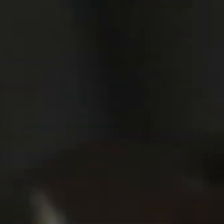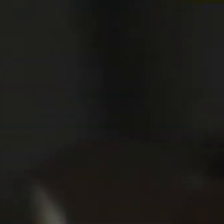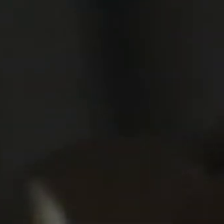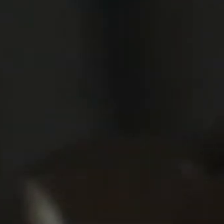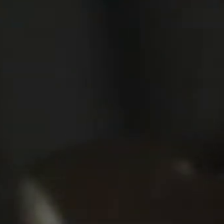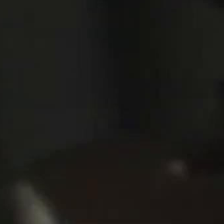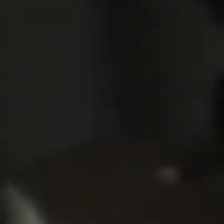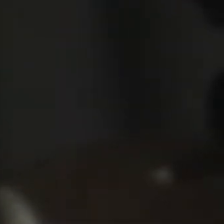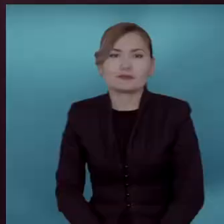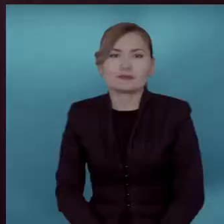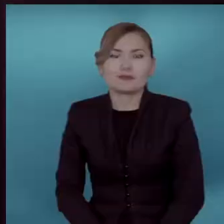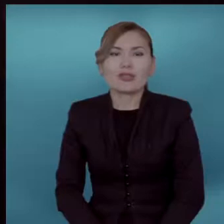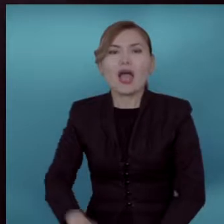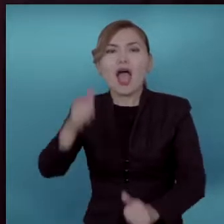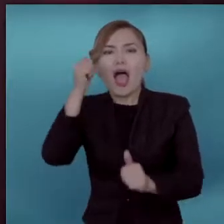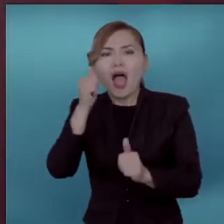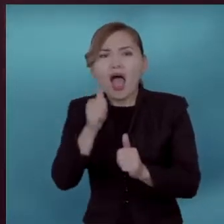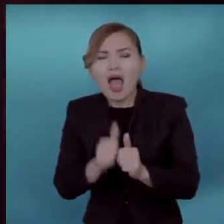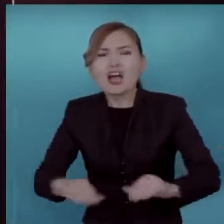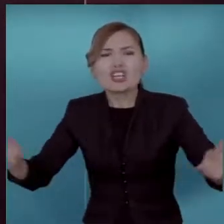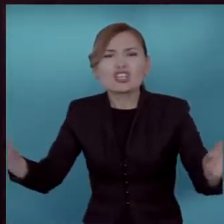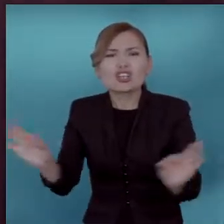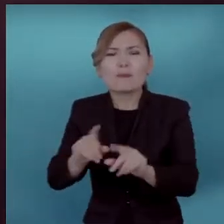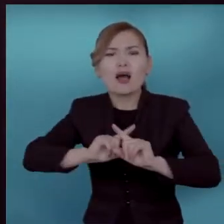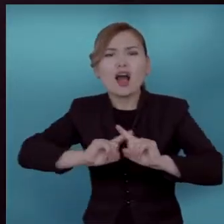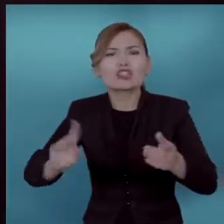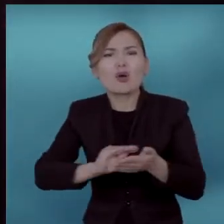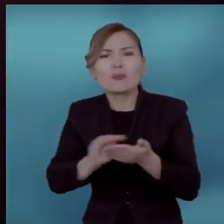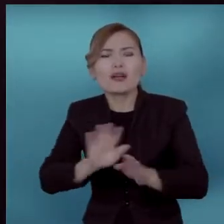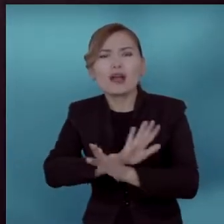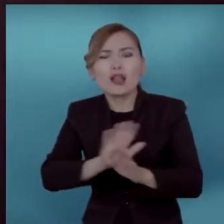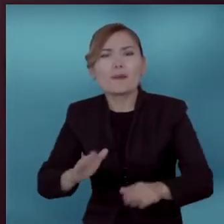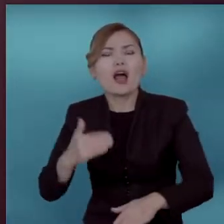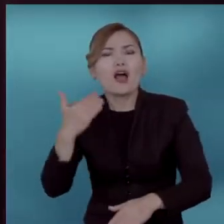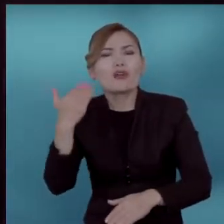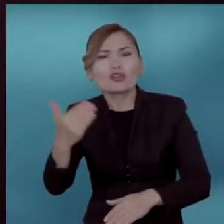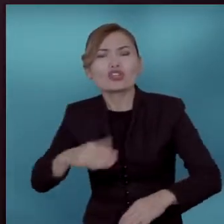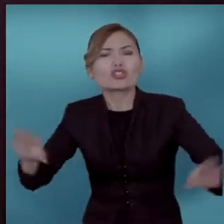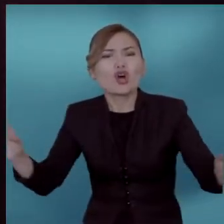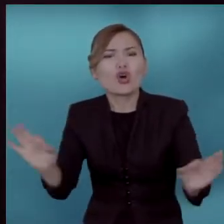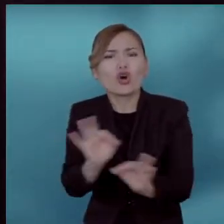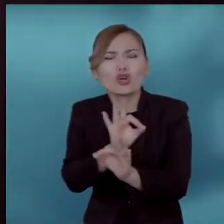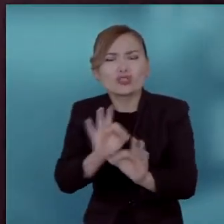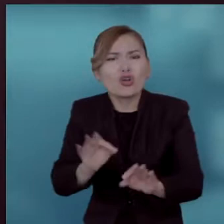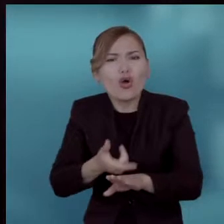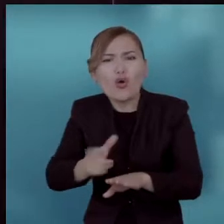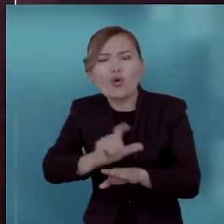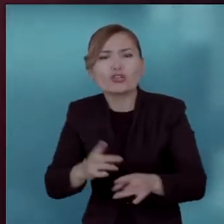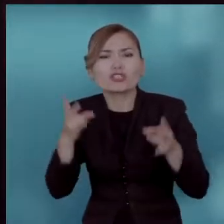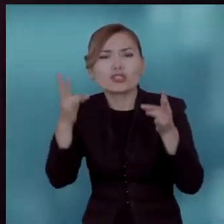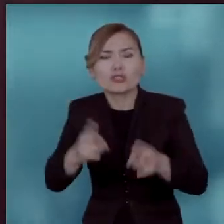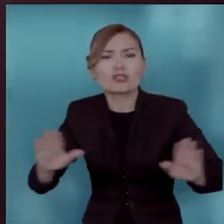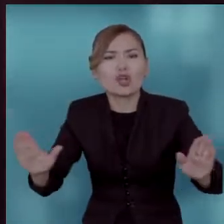Әр шығармасы қайталанбас дүние саналатын Шәмші туындыларының ұлттық бояуы қанық. Оның өмірімен